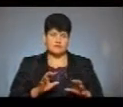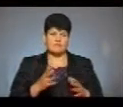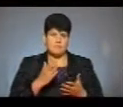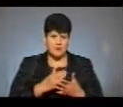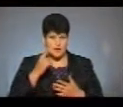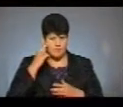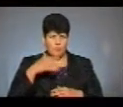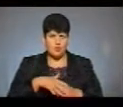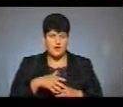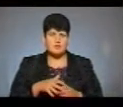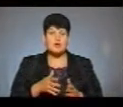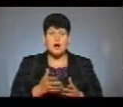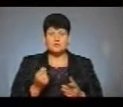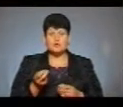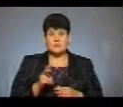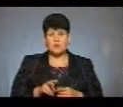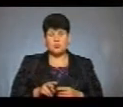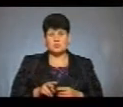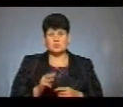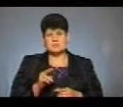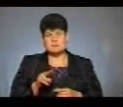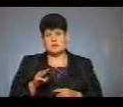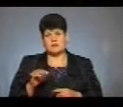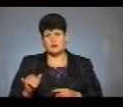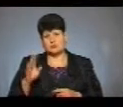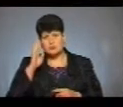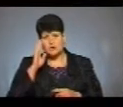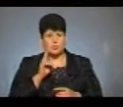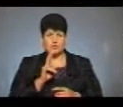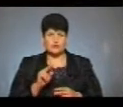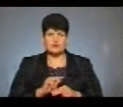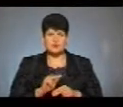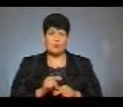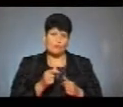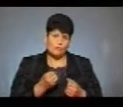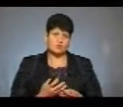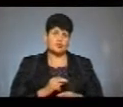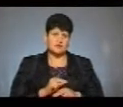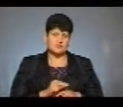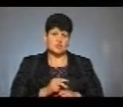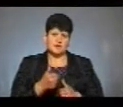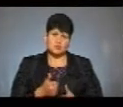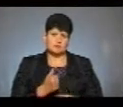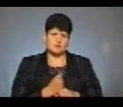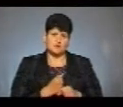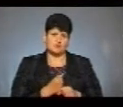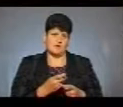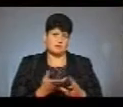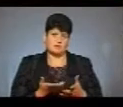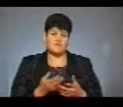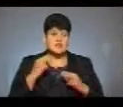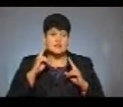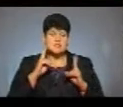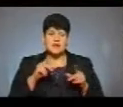певне поняття. А якщо приходить випускник профтехучилища, якого навчили гарно працювати у своїй сфері, він не